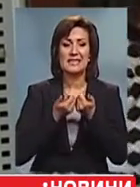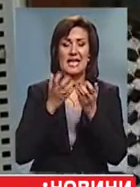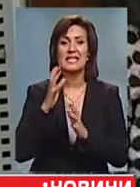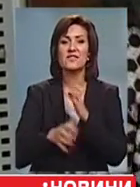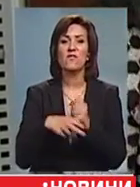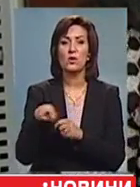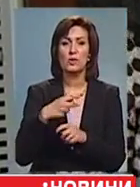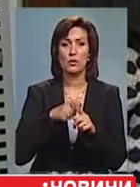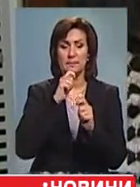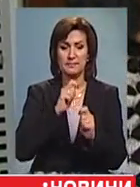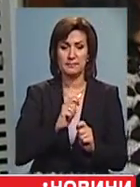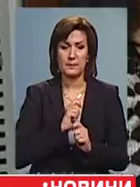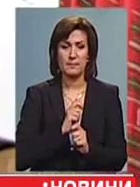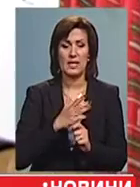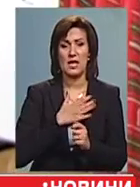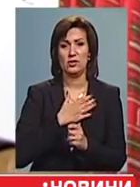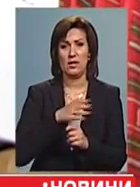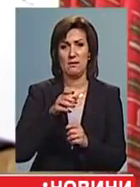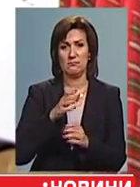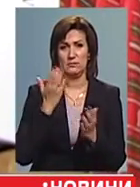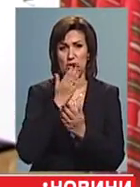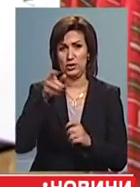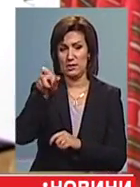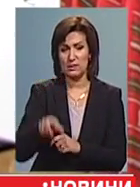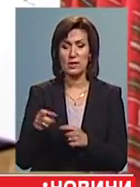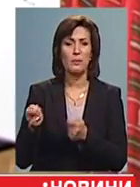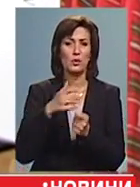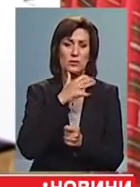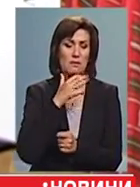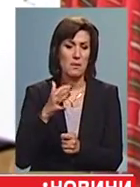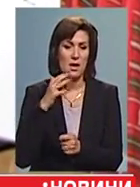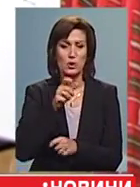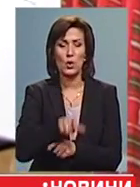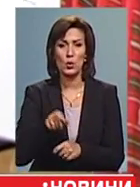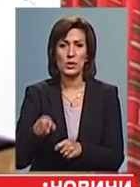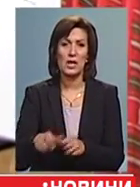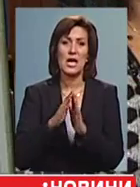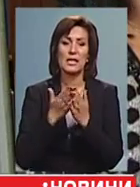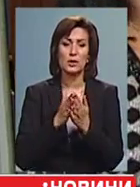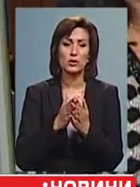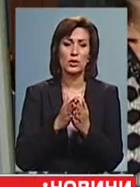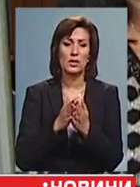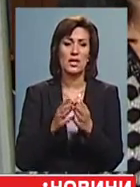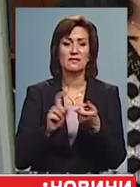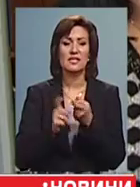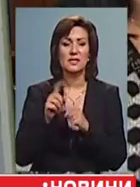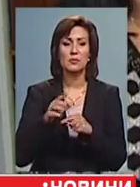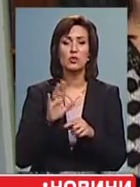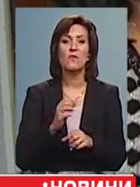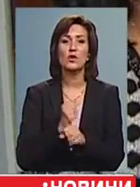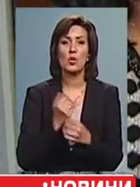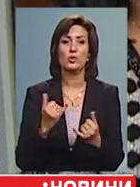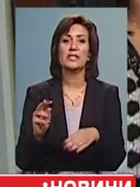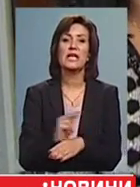нам подарувала наша прекрасна читачка. Крім цього, нам приносять дуже багато людей книжок. В зв'язку з тим, що вони роблять